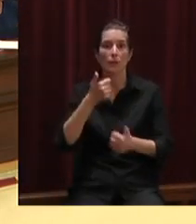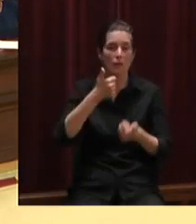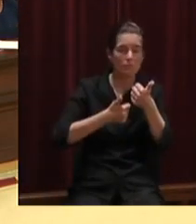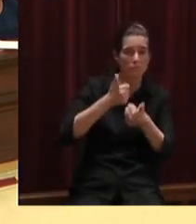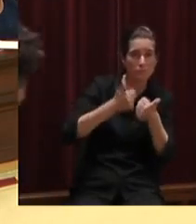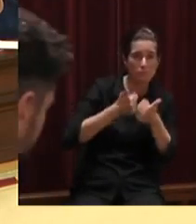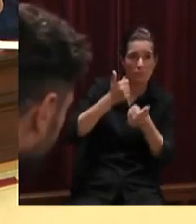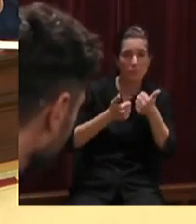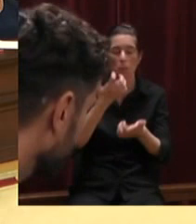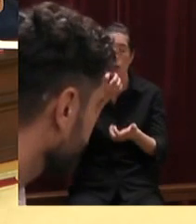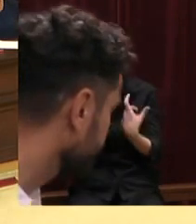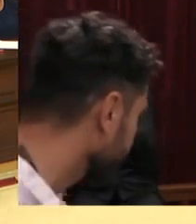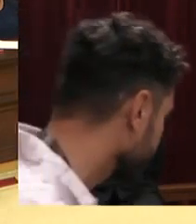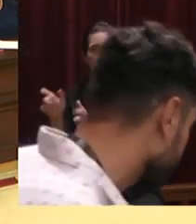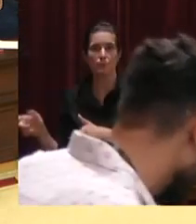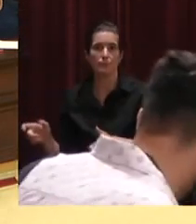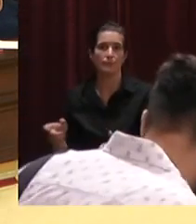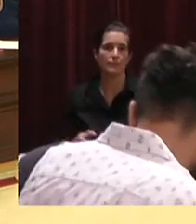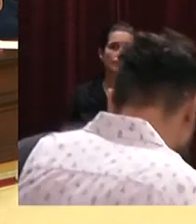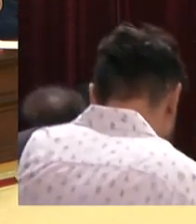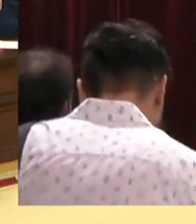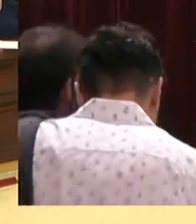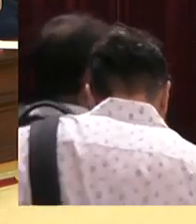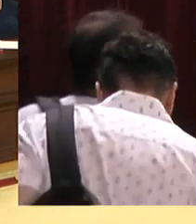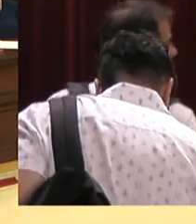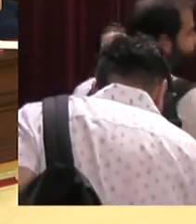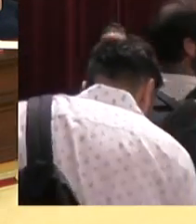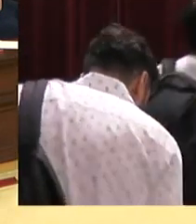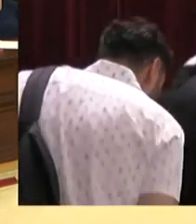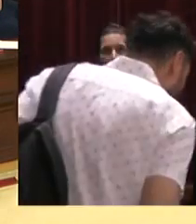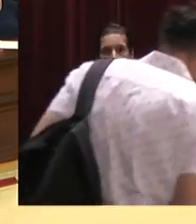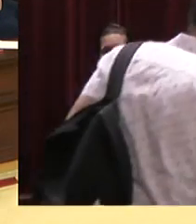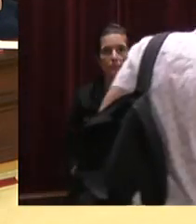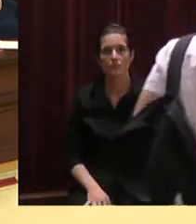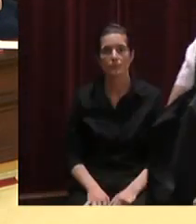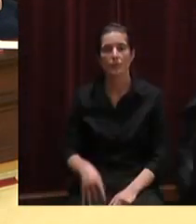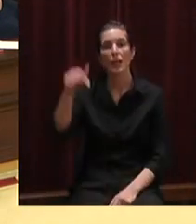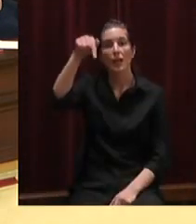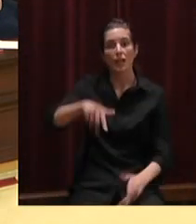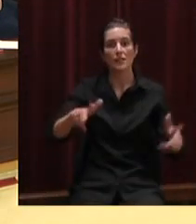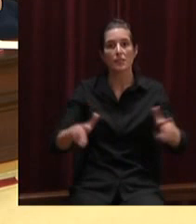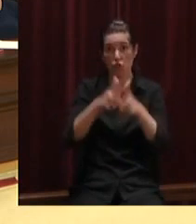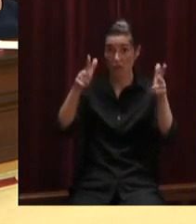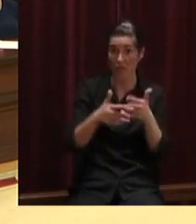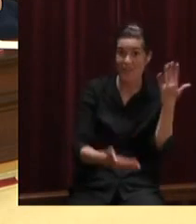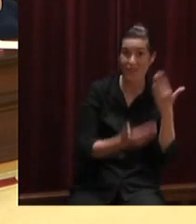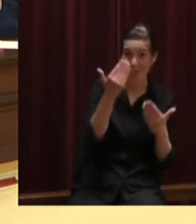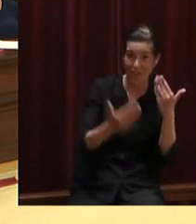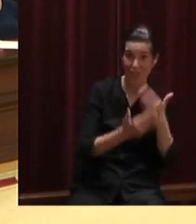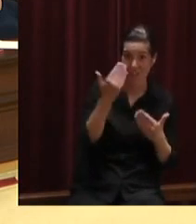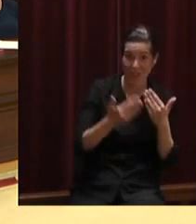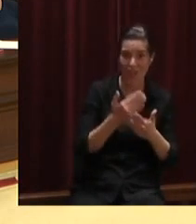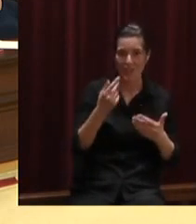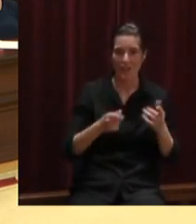salaris en sectors clau. Aquesta societat moderna i ètica que ha posat l'ecologia i el respecte del medi ambient al centre de les